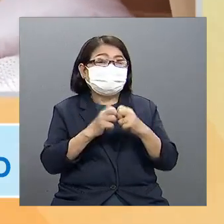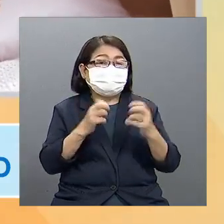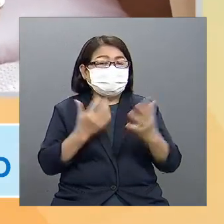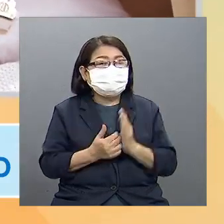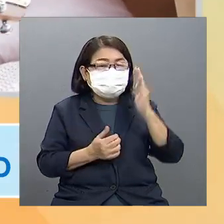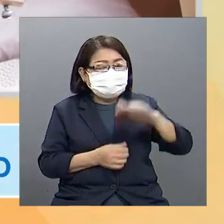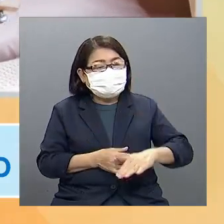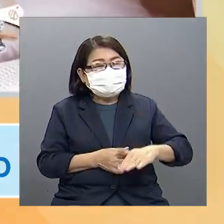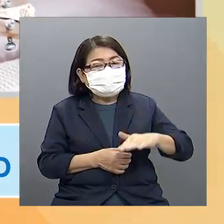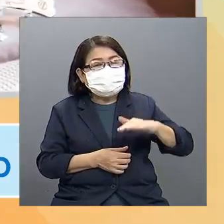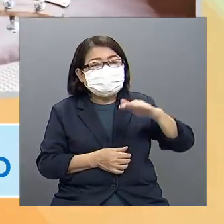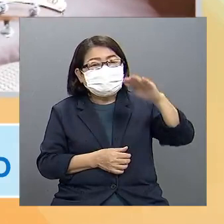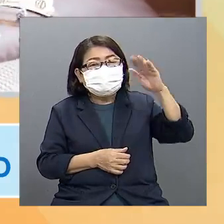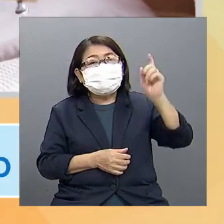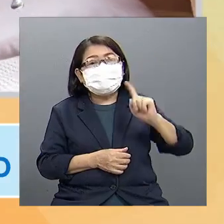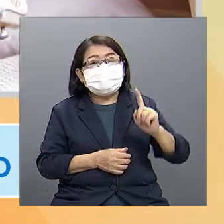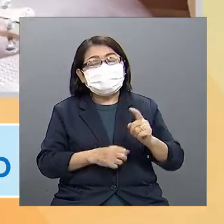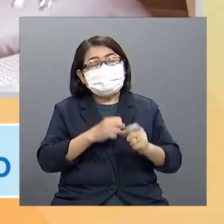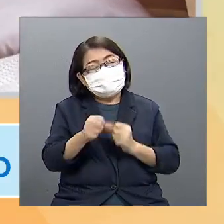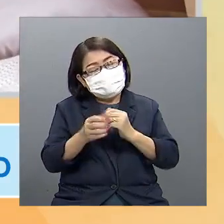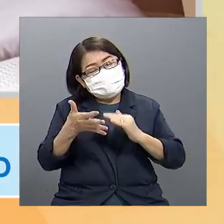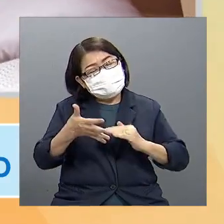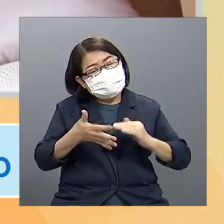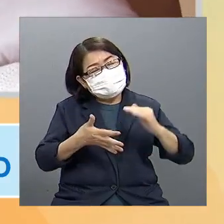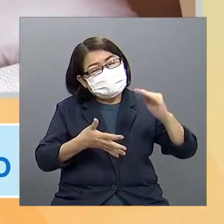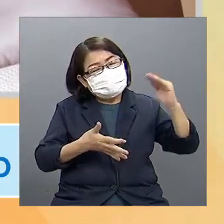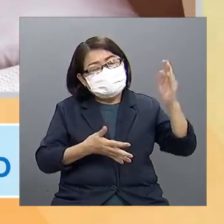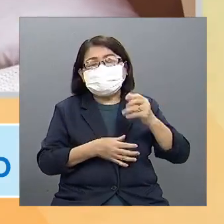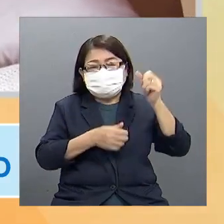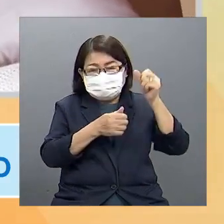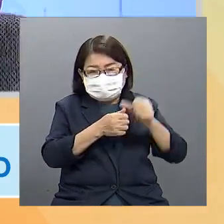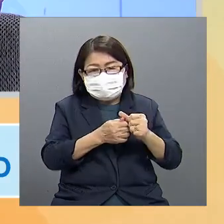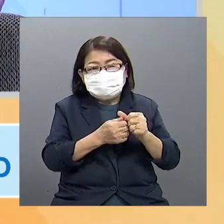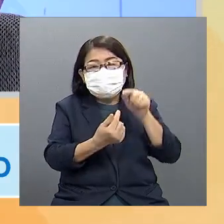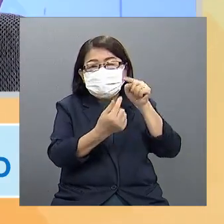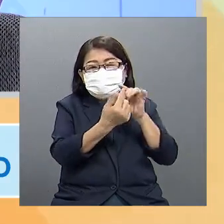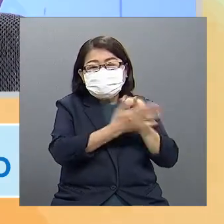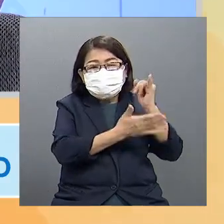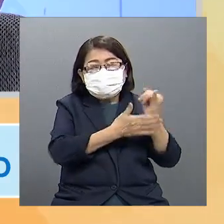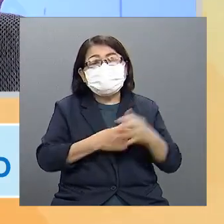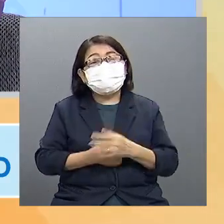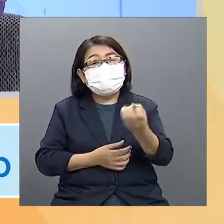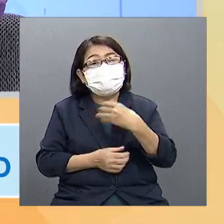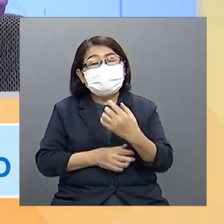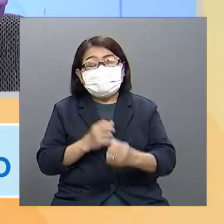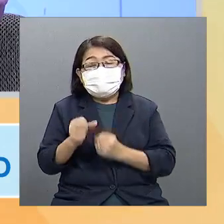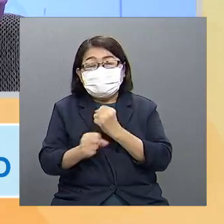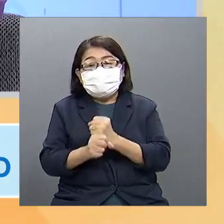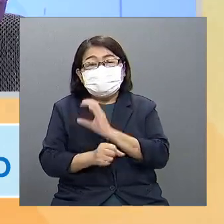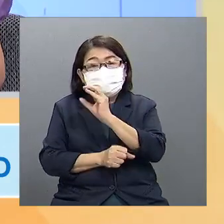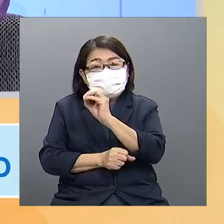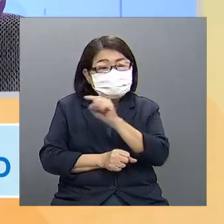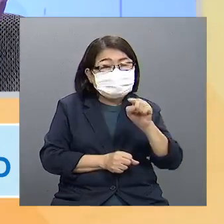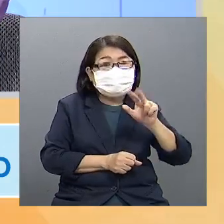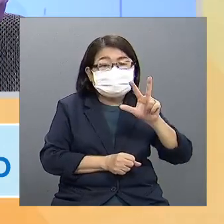ในการเรียนรู้ในช่วงวัยถัดไปอะค่ะ ค่ะทีนี้คุณหมอได้บอกว่าช่วง0-3 ปีเนี่ยเป็นช่วงที่เรากำลังทำพิมพ์เขียว